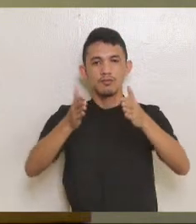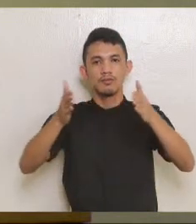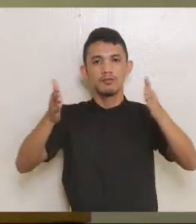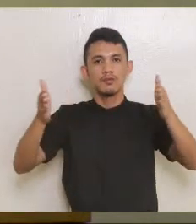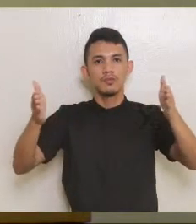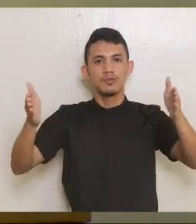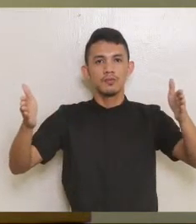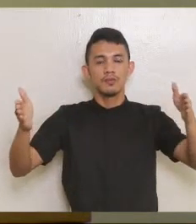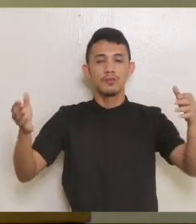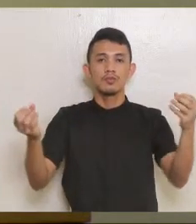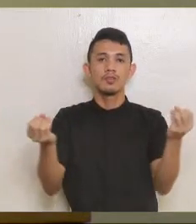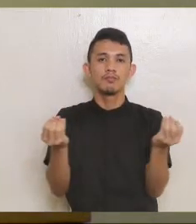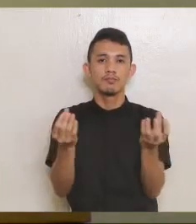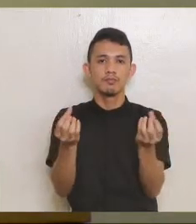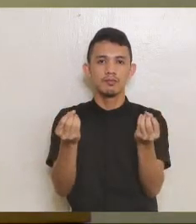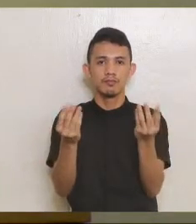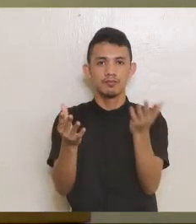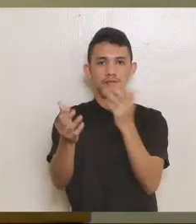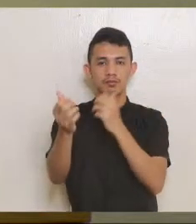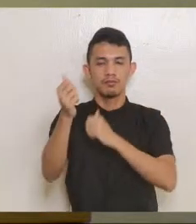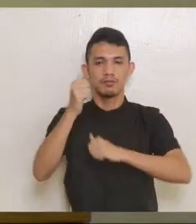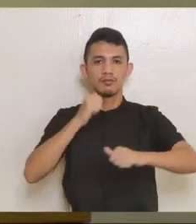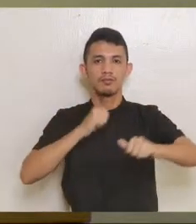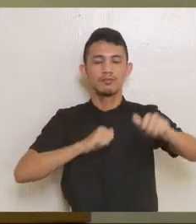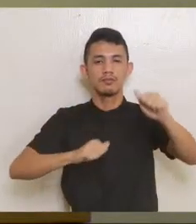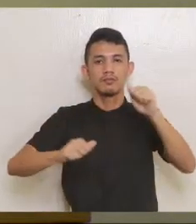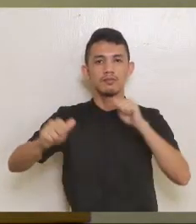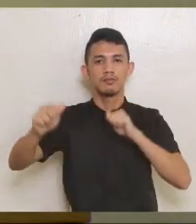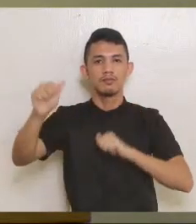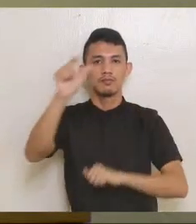Pagkadaghan sa imong mga buhat, o Ginoo,